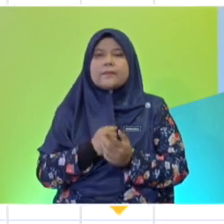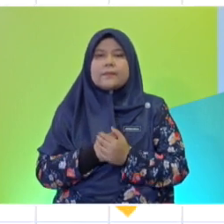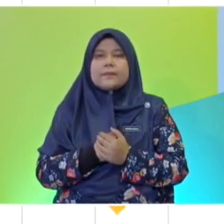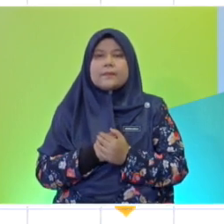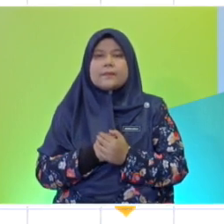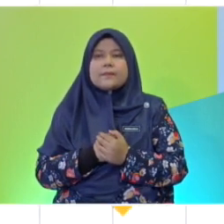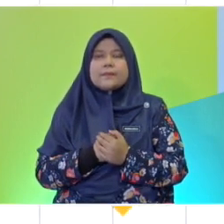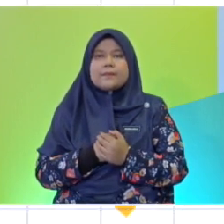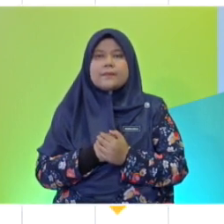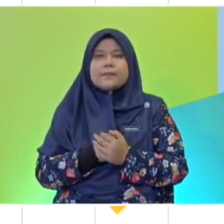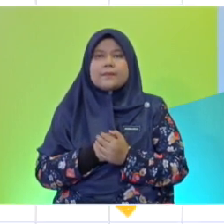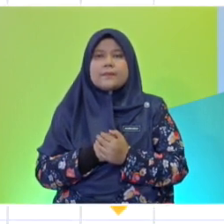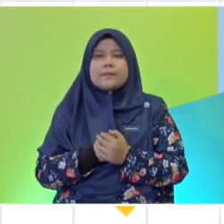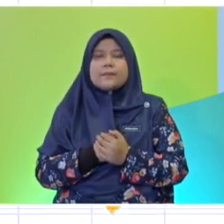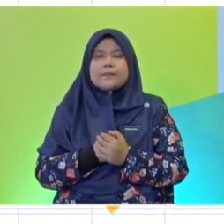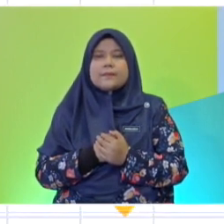cantik